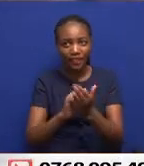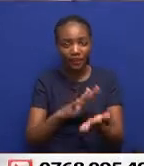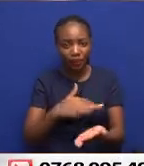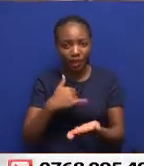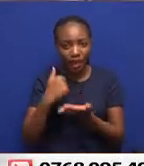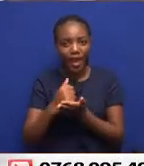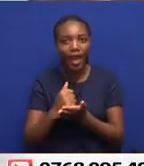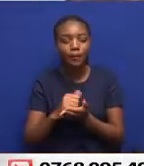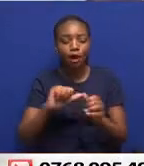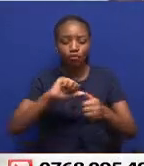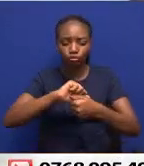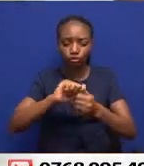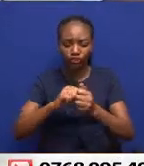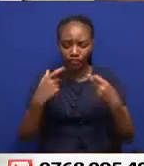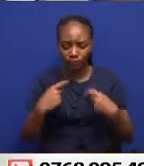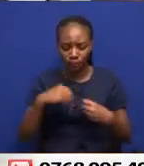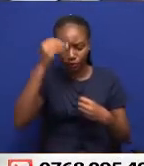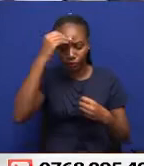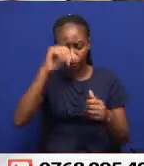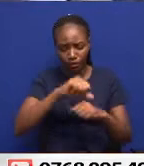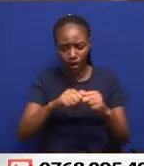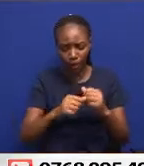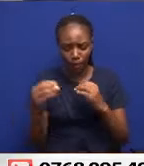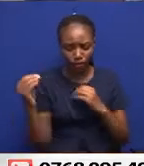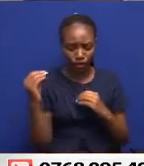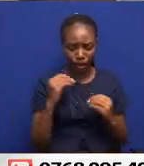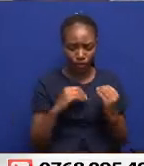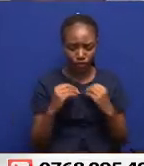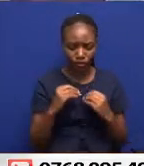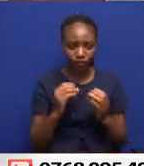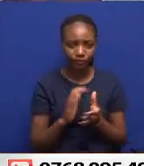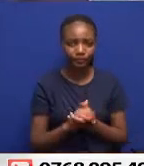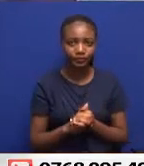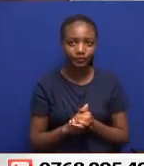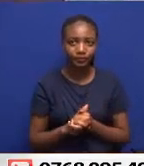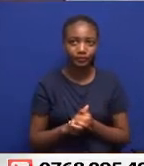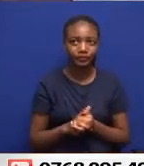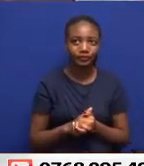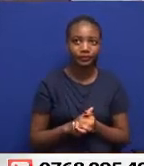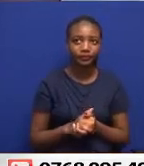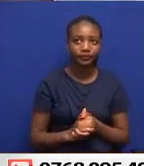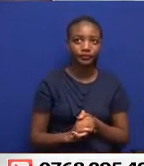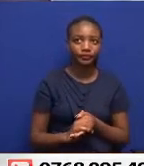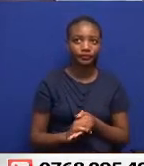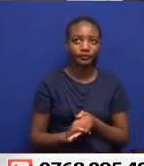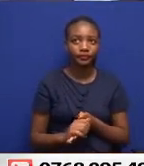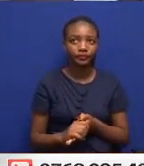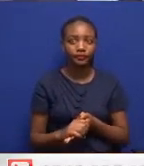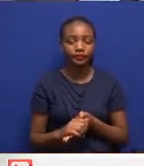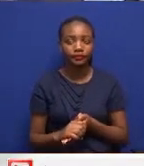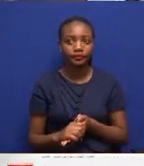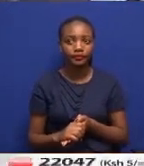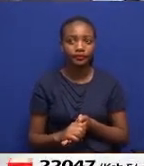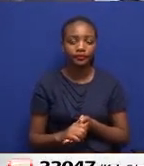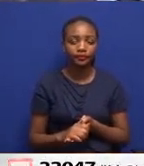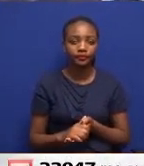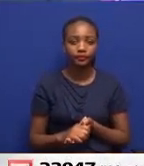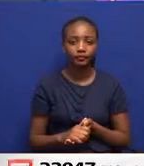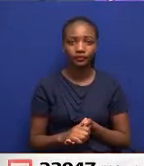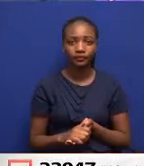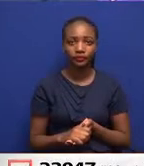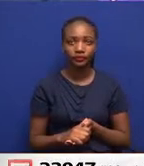kubadilisha mtazamo wa umma kuhusu ufisadi. Magwilu, if you are here please, would you join me up